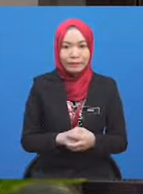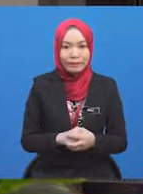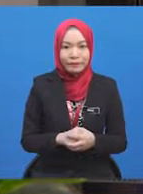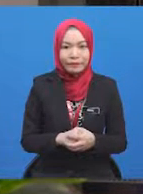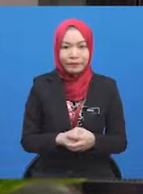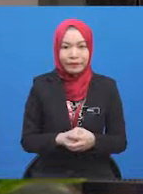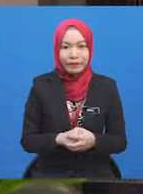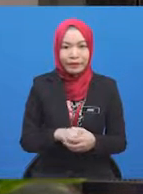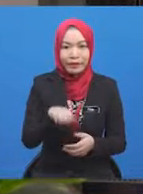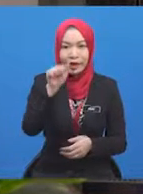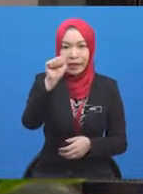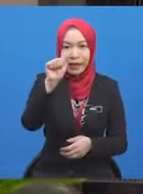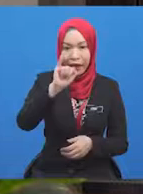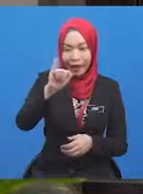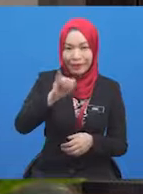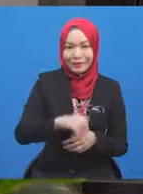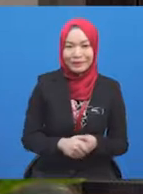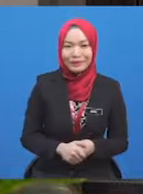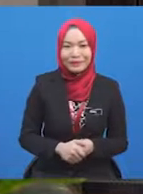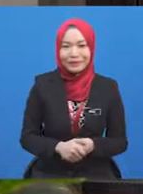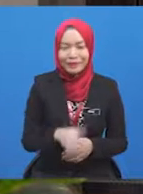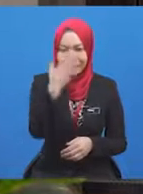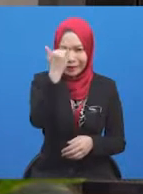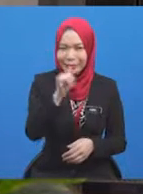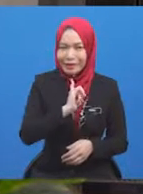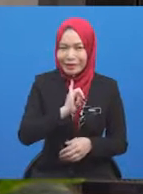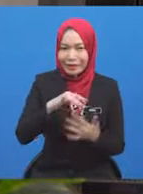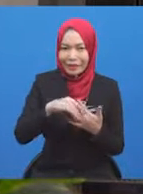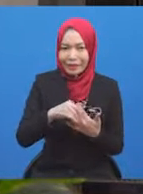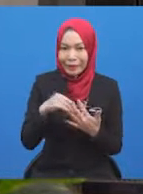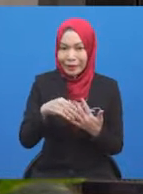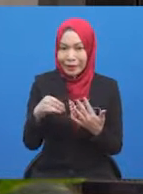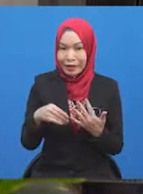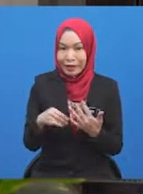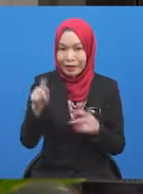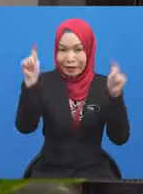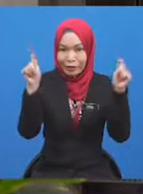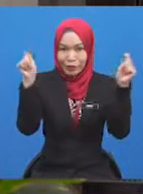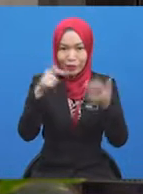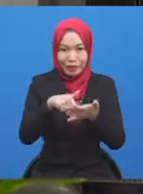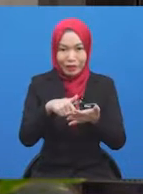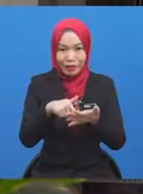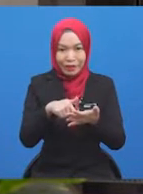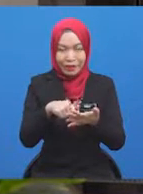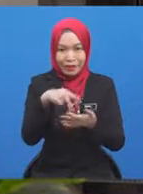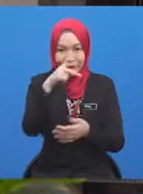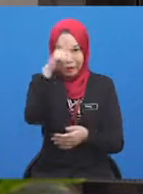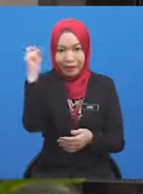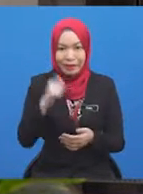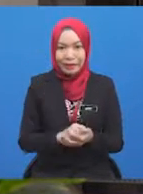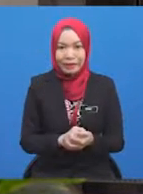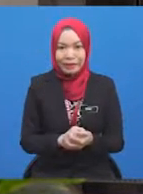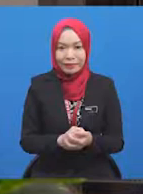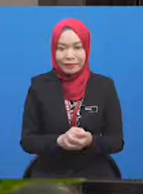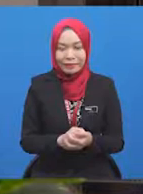Adobe Illustrator. Kenapa cikgu memilih Adobe Illustrator? Ini kerana tools